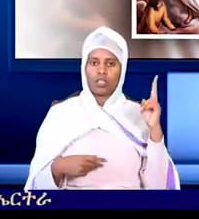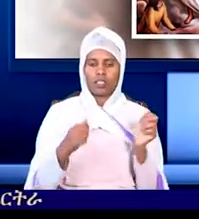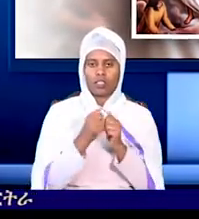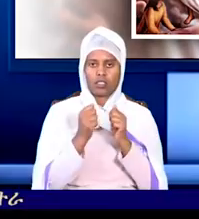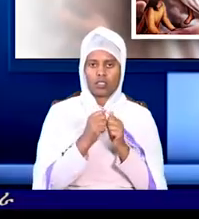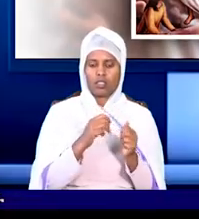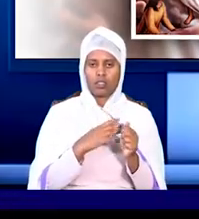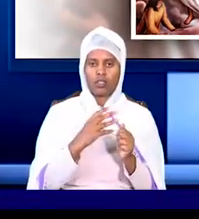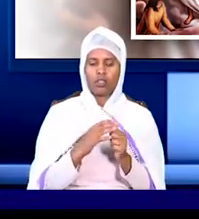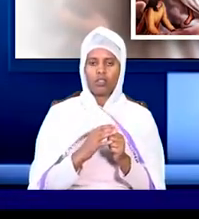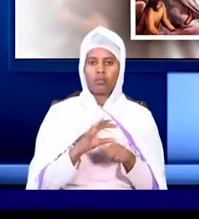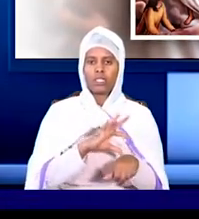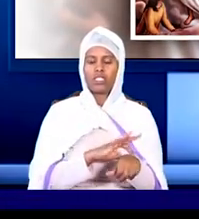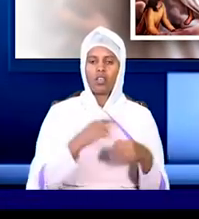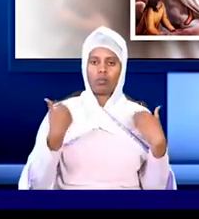ህያው ኮነ